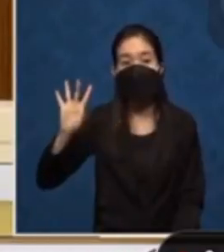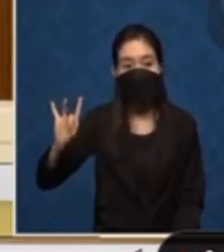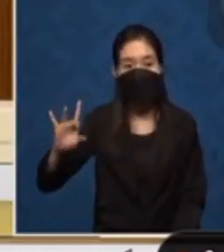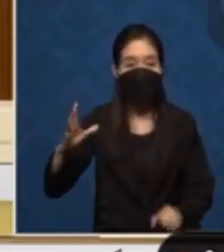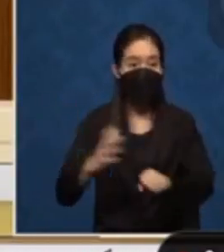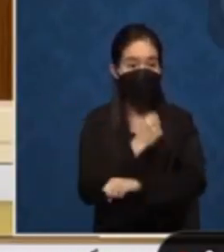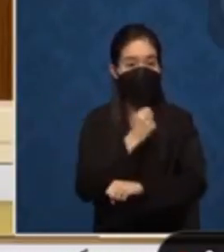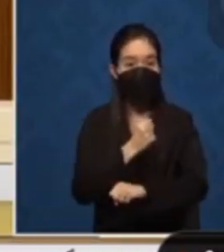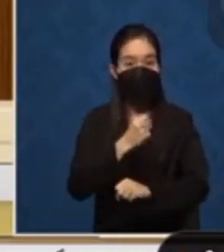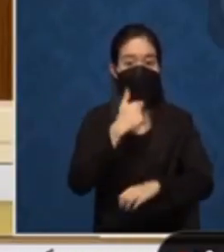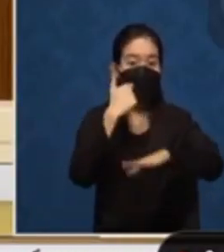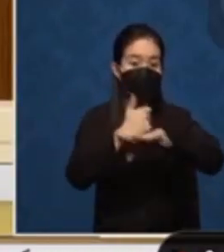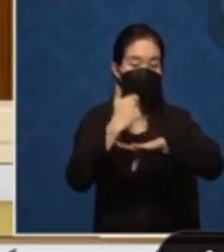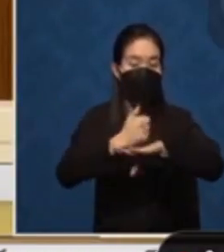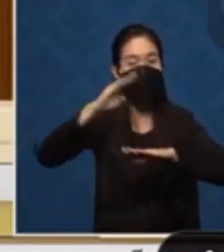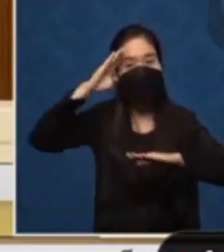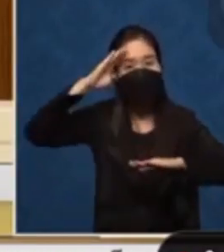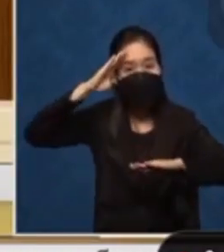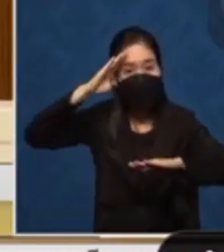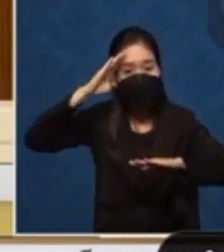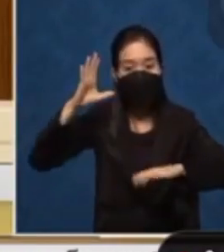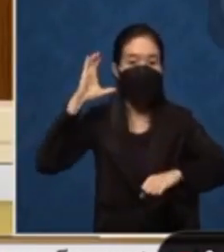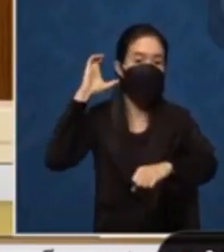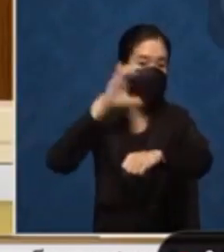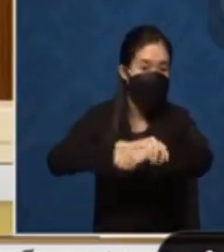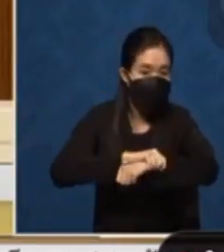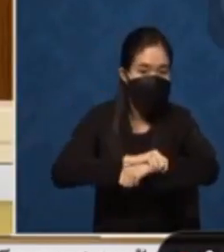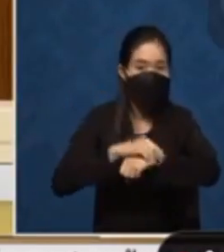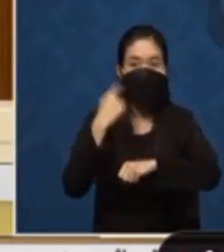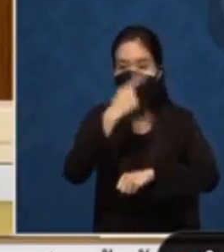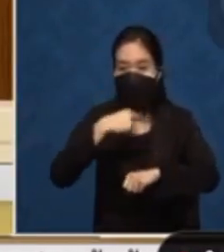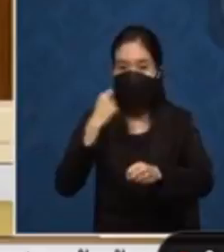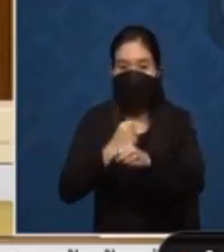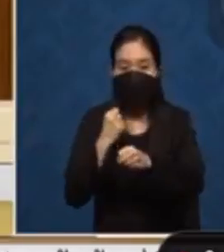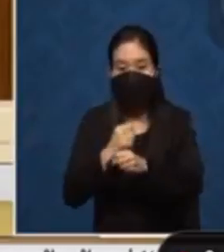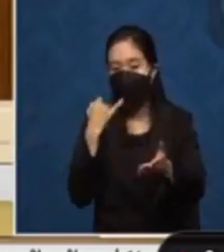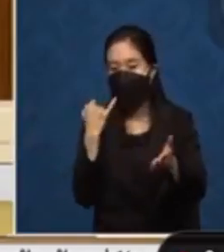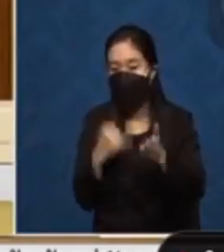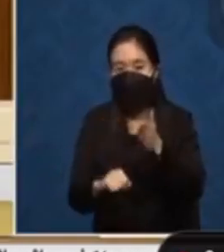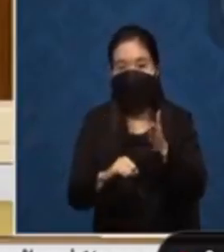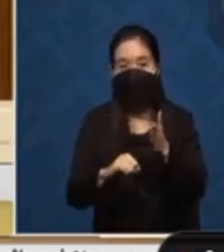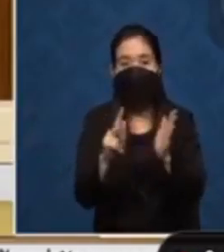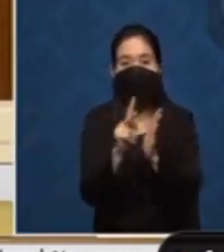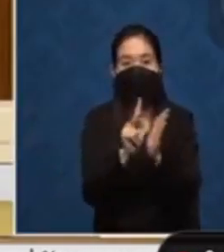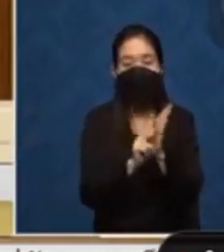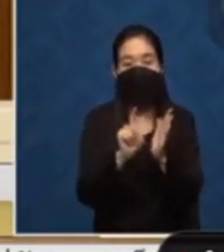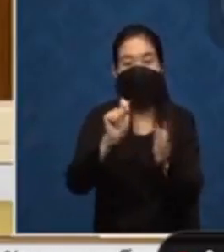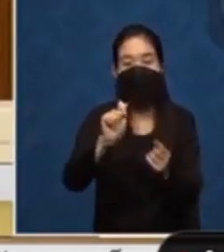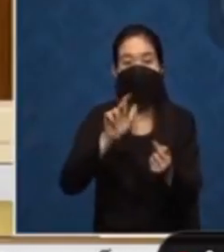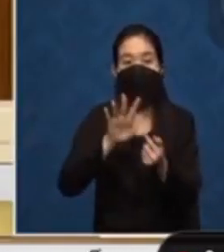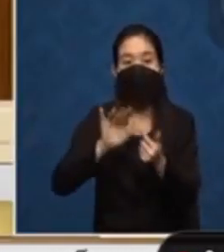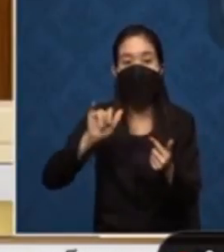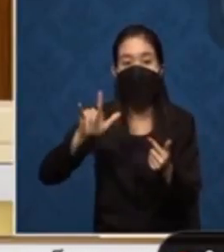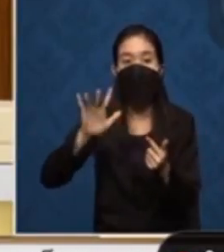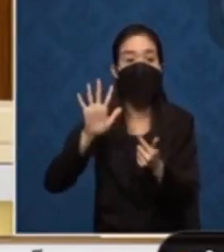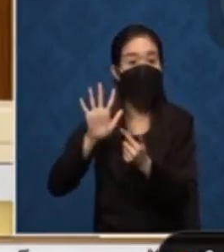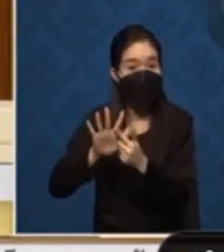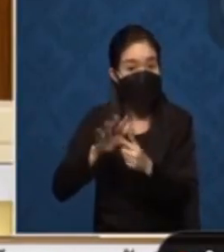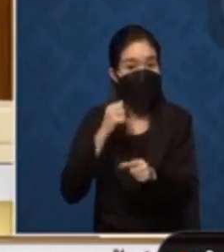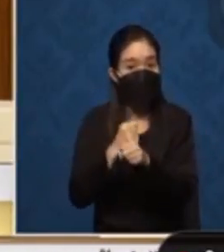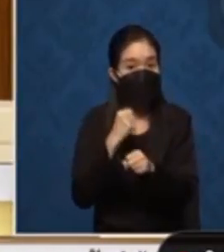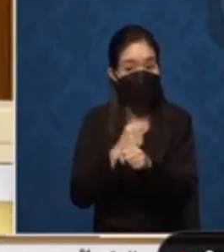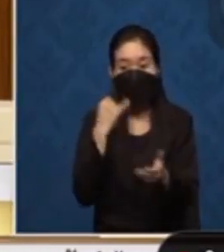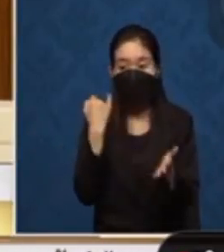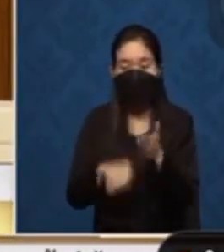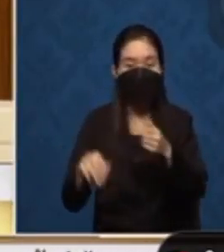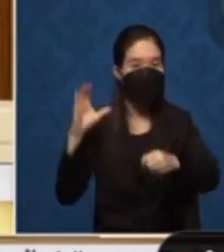เจ้าหน้าที่ทหารสามารจบกตัวบุคคลที่กทำความผิดในคดีอายาบางประเภทซึ่งหน้ารวมถสามารถเรีกตัวบุค